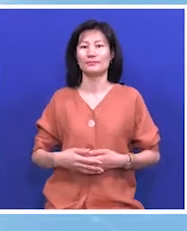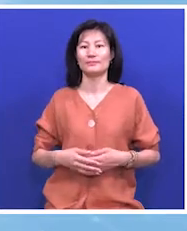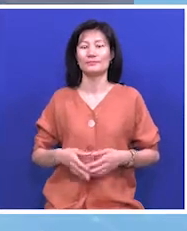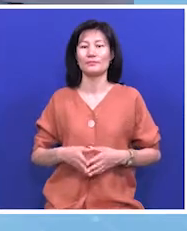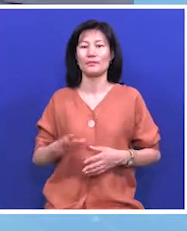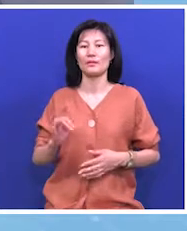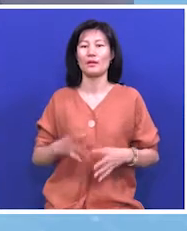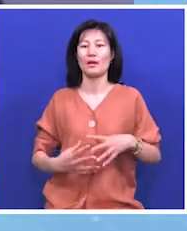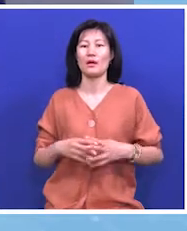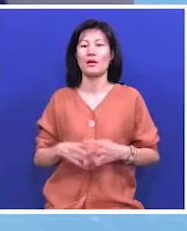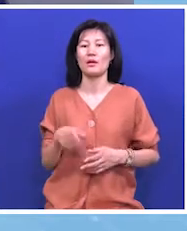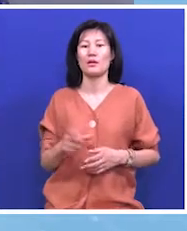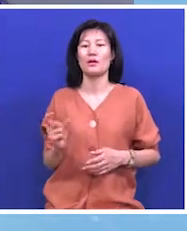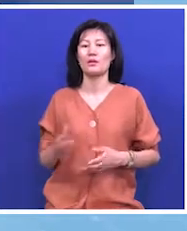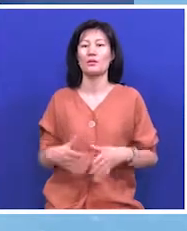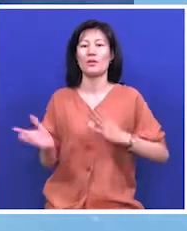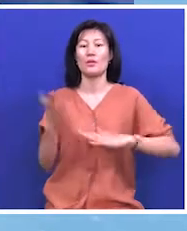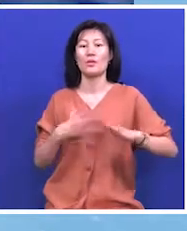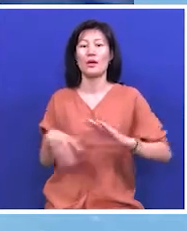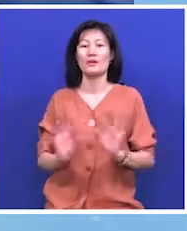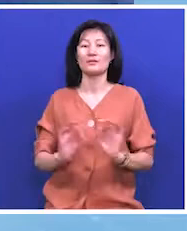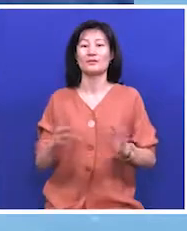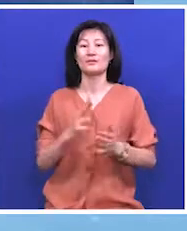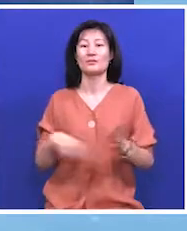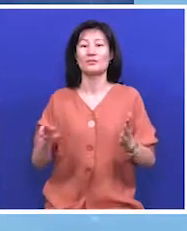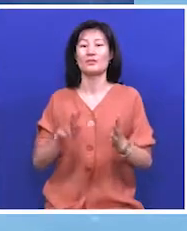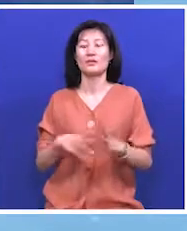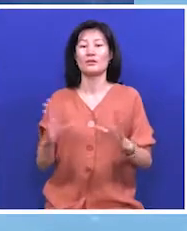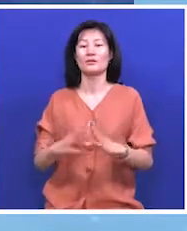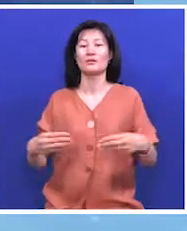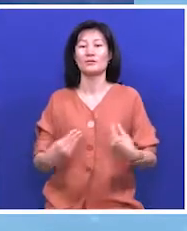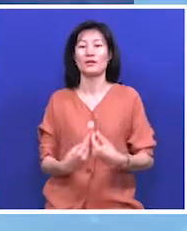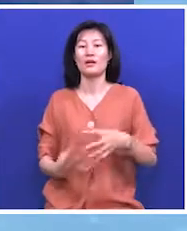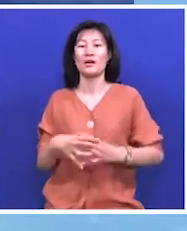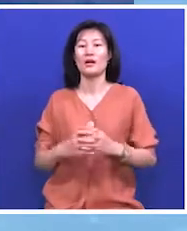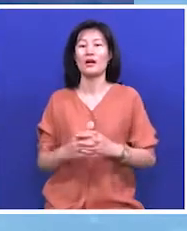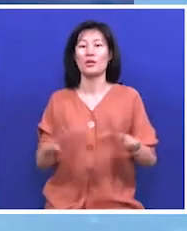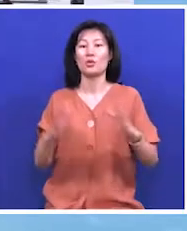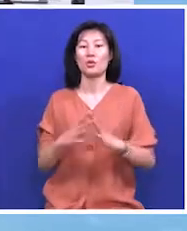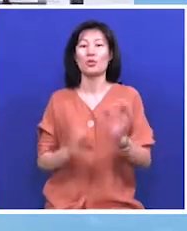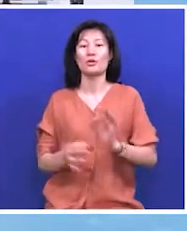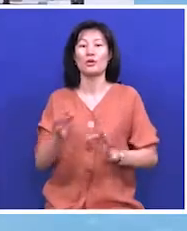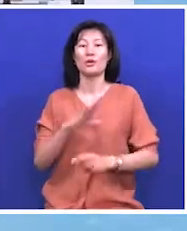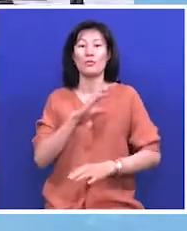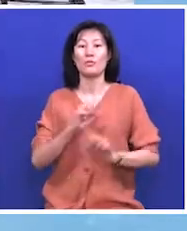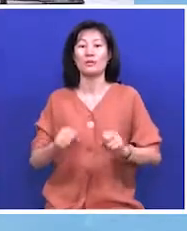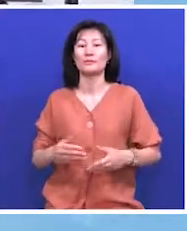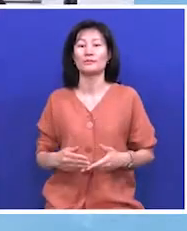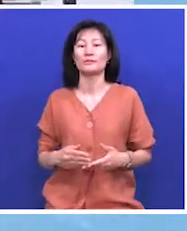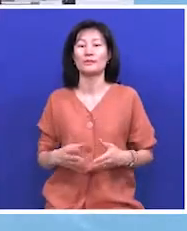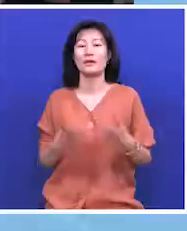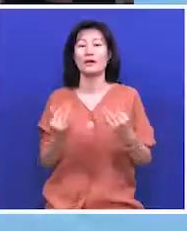аңдатпа. Мақтарал ауданының тұрғындар үшін қуанышты жаңалық. 28 отбасыға жаңа ықшам ауданнан баспана салынатын